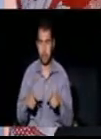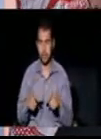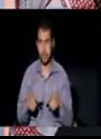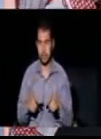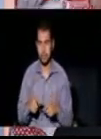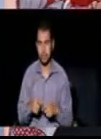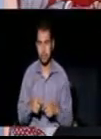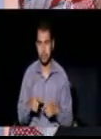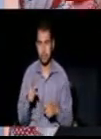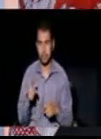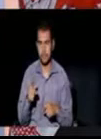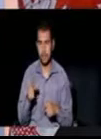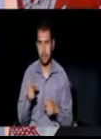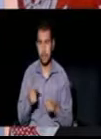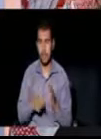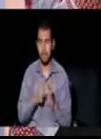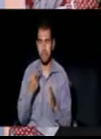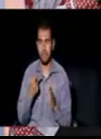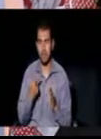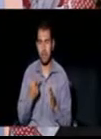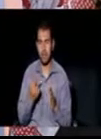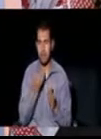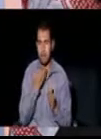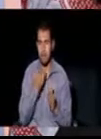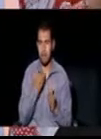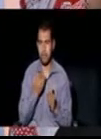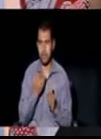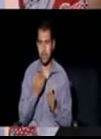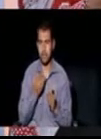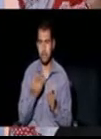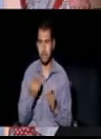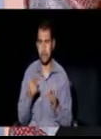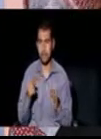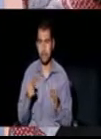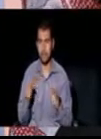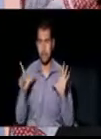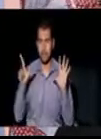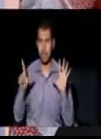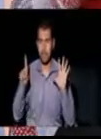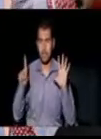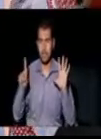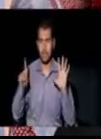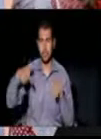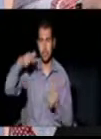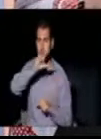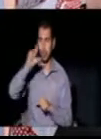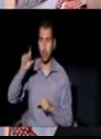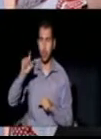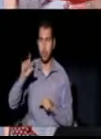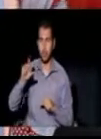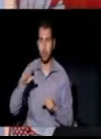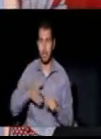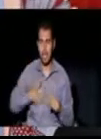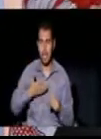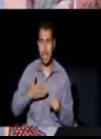مقر. احنا لسه في البدايه، احنا بقالنا 6 شهور مؤسسين الاتحاد، نفسها يبقى مقر